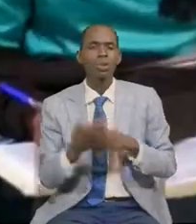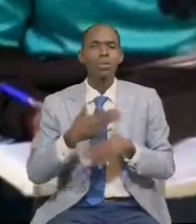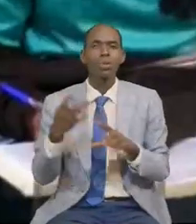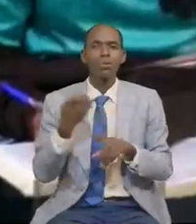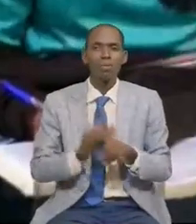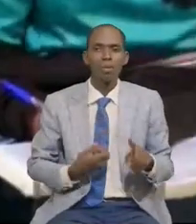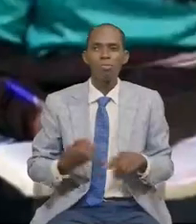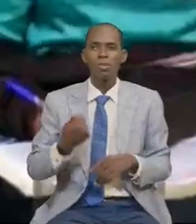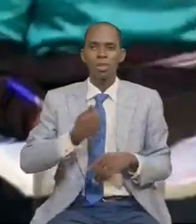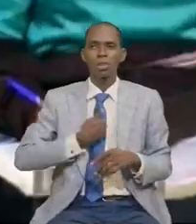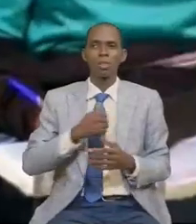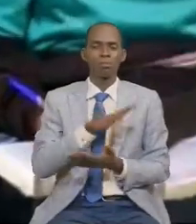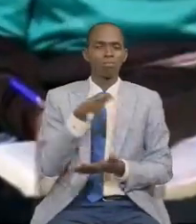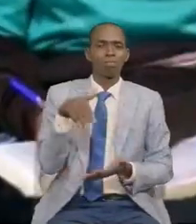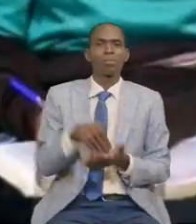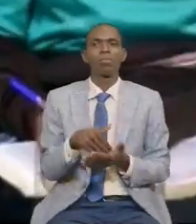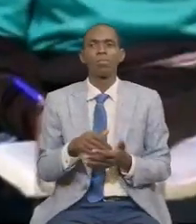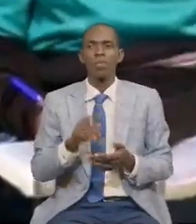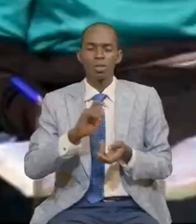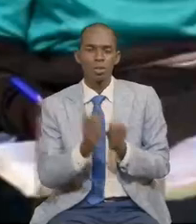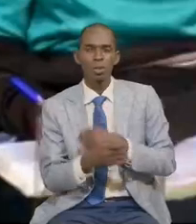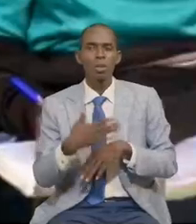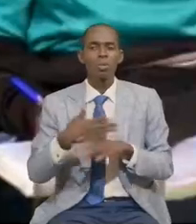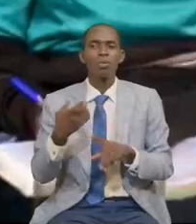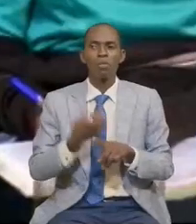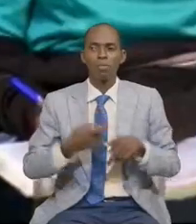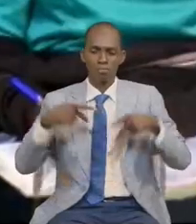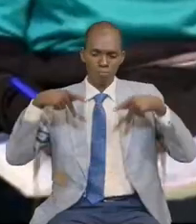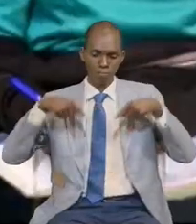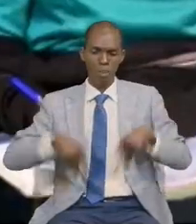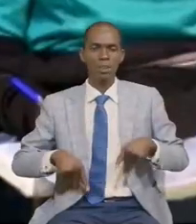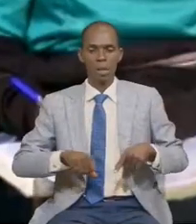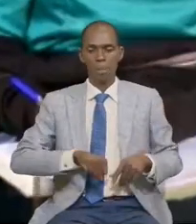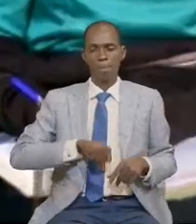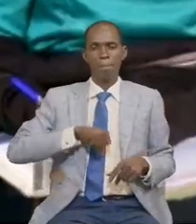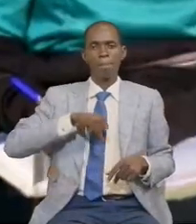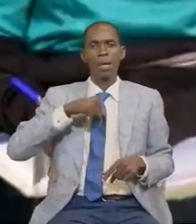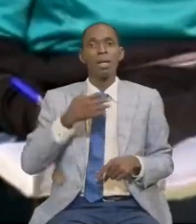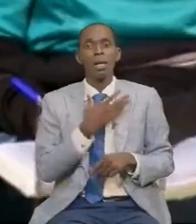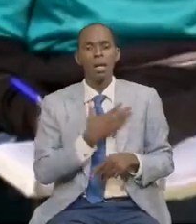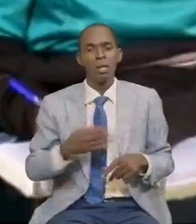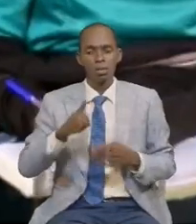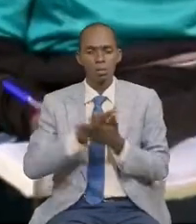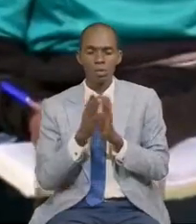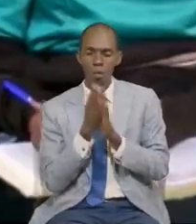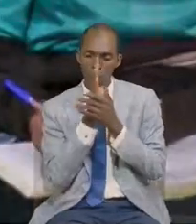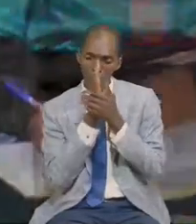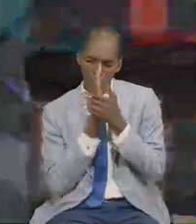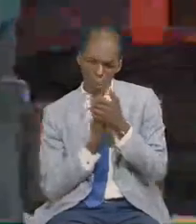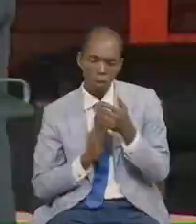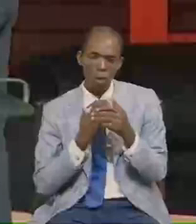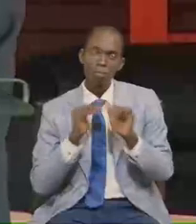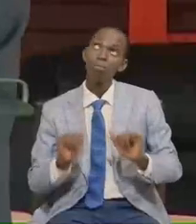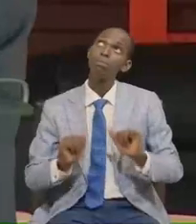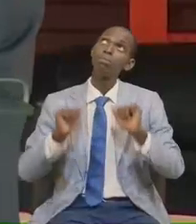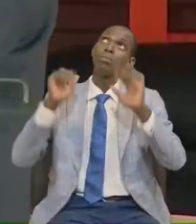te détournes de l'orgueil personnel. Et tu viens dans l'humilité et dans la soumission et tu